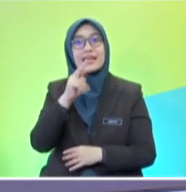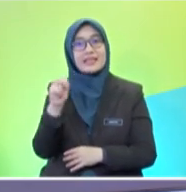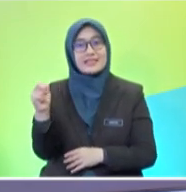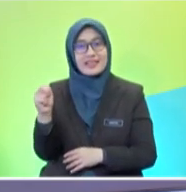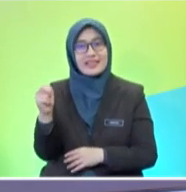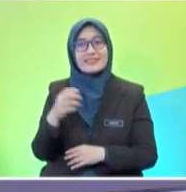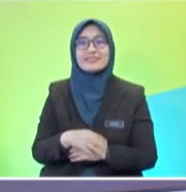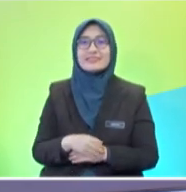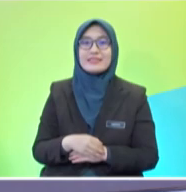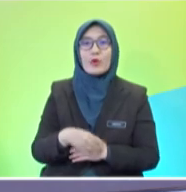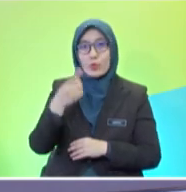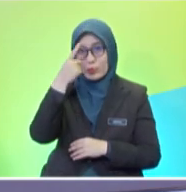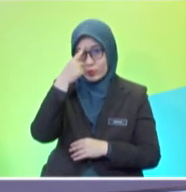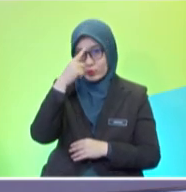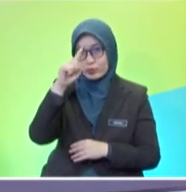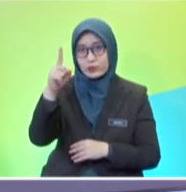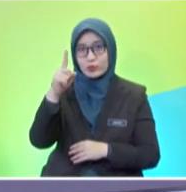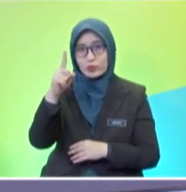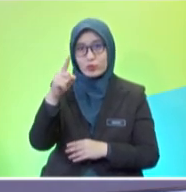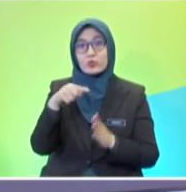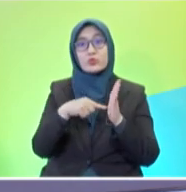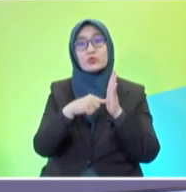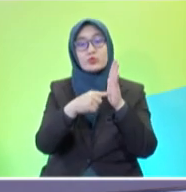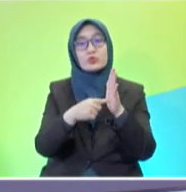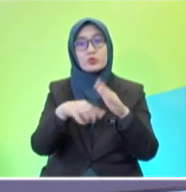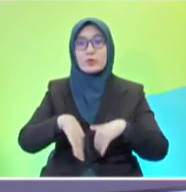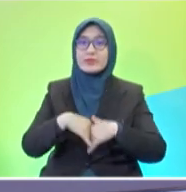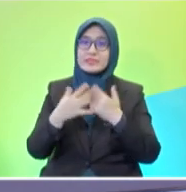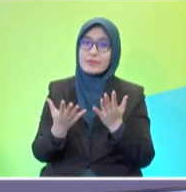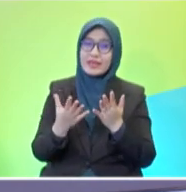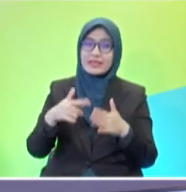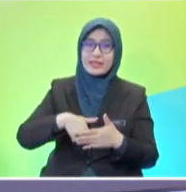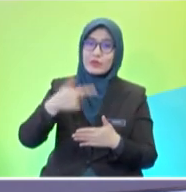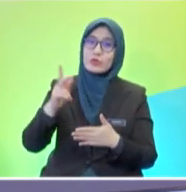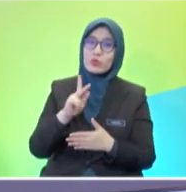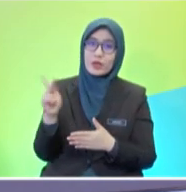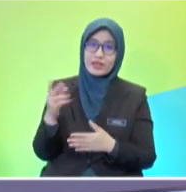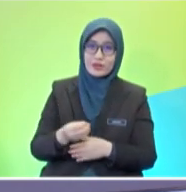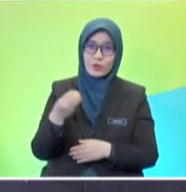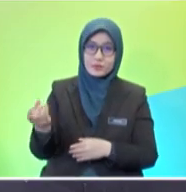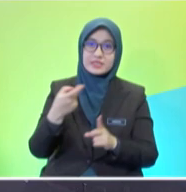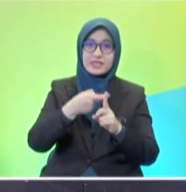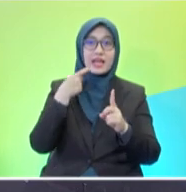menunjukkan Bagaimana mengeluarkan objek dari himpunan kemudian membina